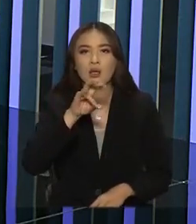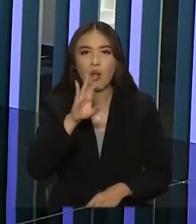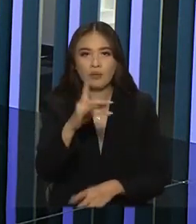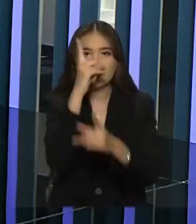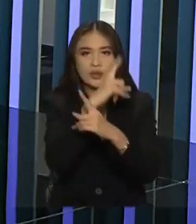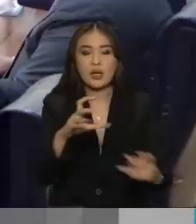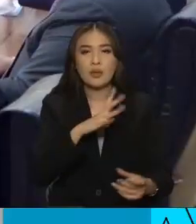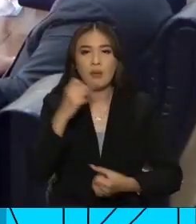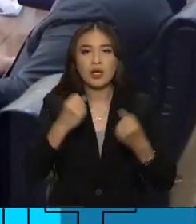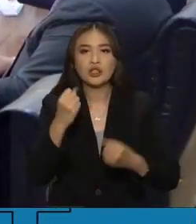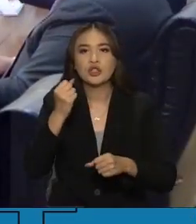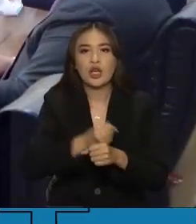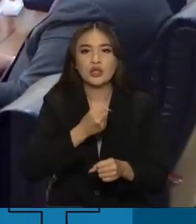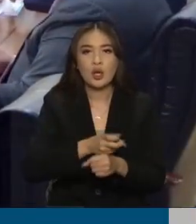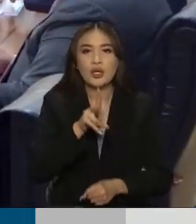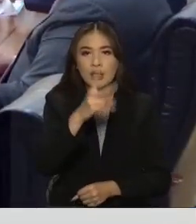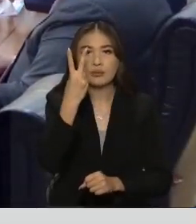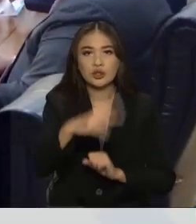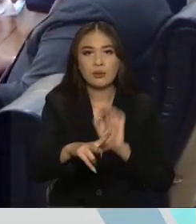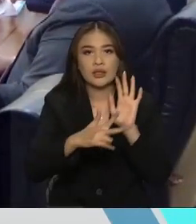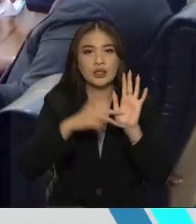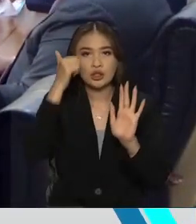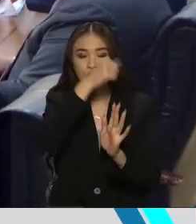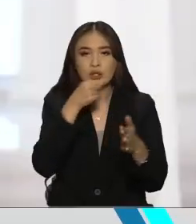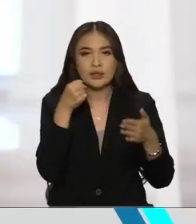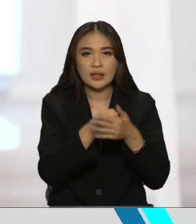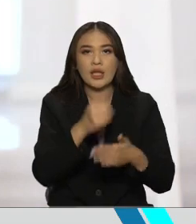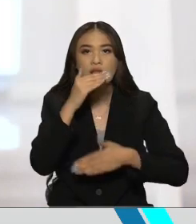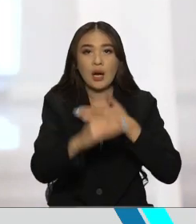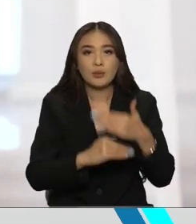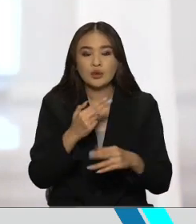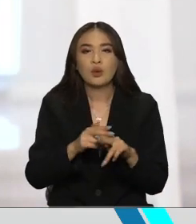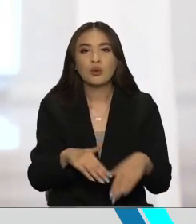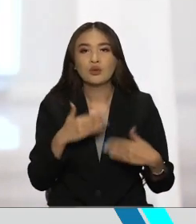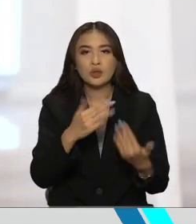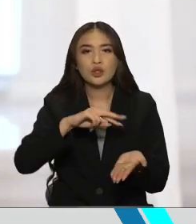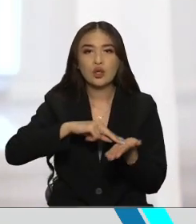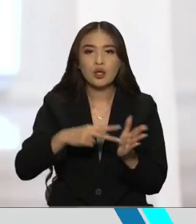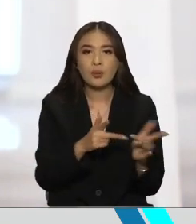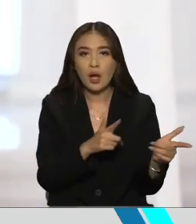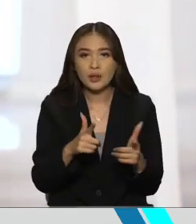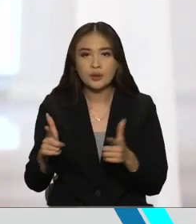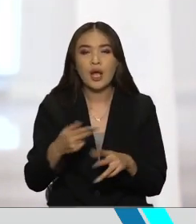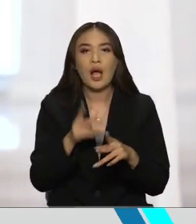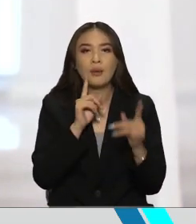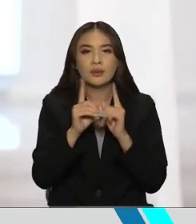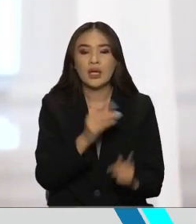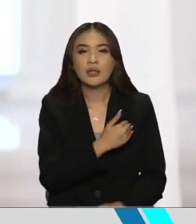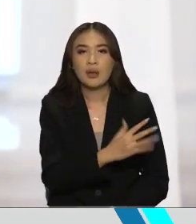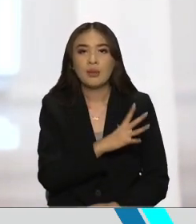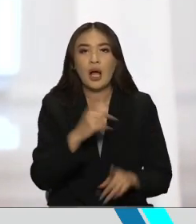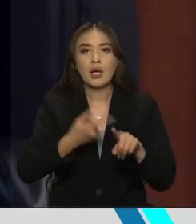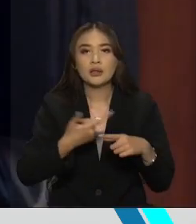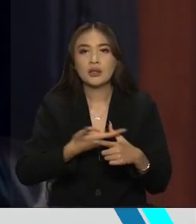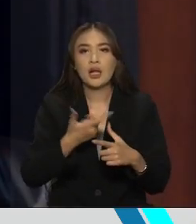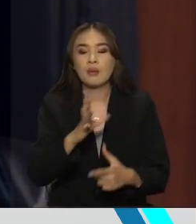ол машина жасау саласын 2028 жылға дейін дамыту, оның кешенді жоспарын әзірлеу жайлы кеңес өткізді. Аталған